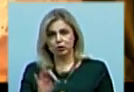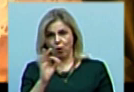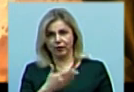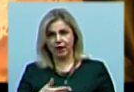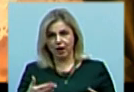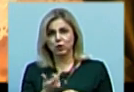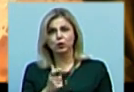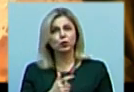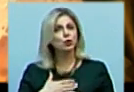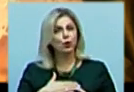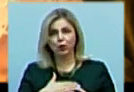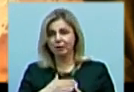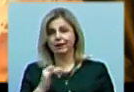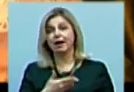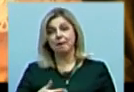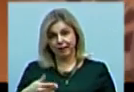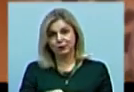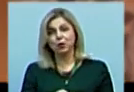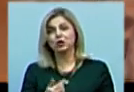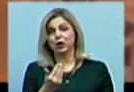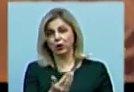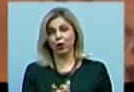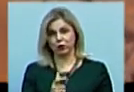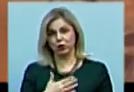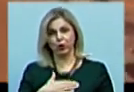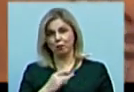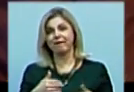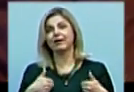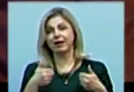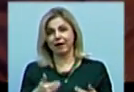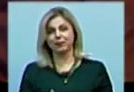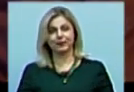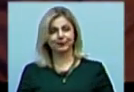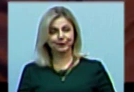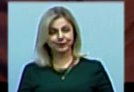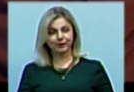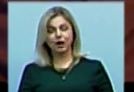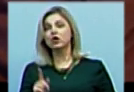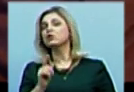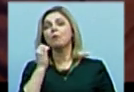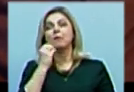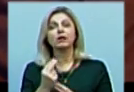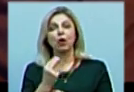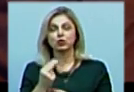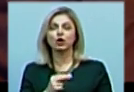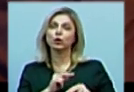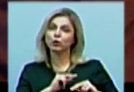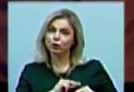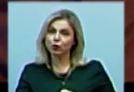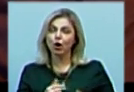дуже сильно любить, і ми її дуже сильно любимо. І вітаємо. Чому навчила? Труду навчила.